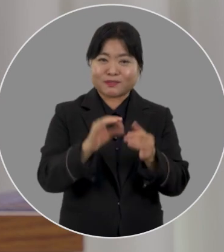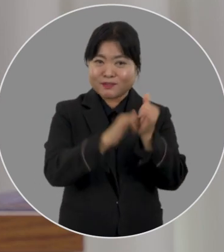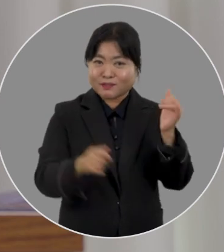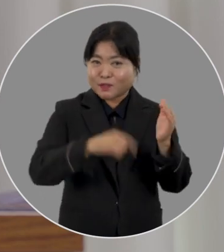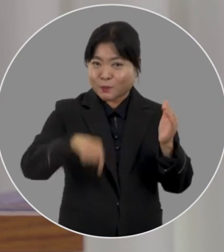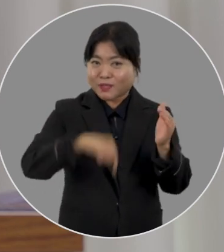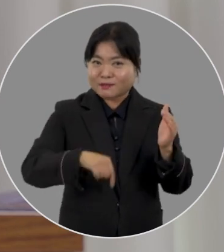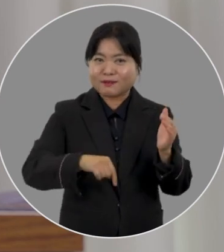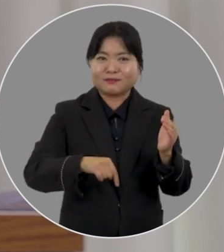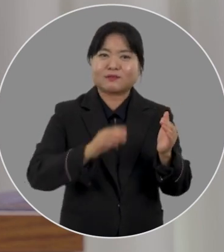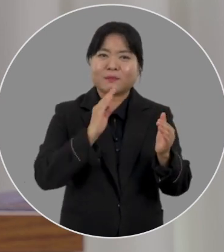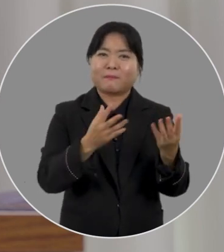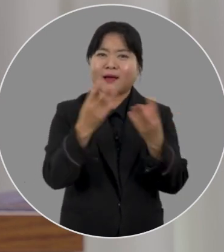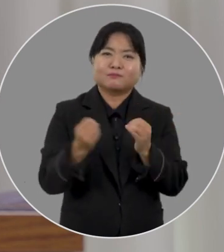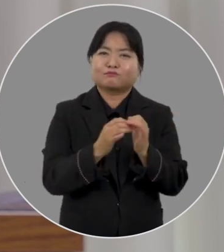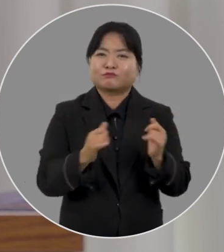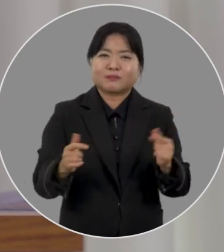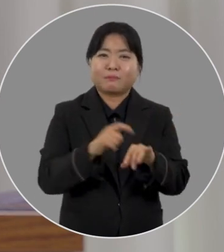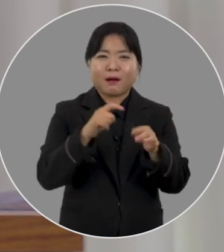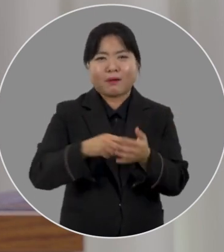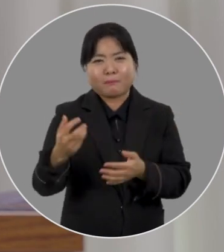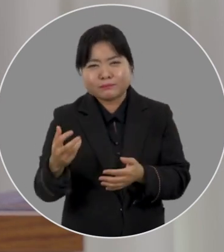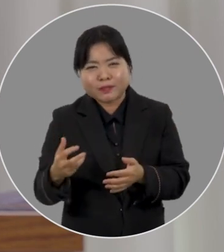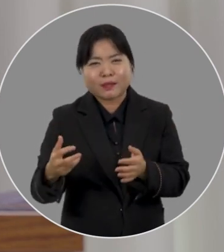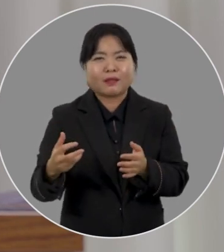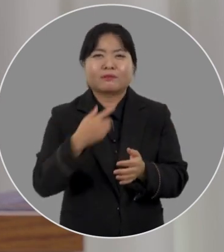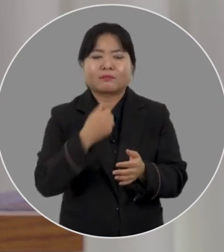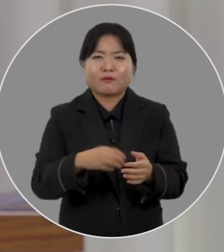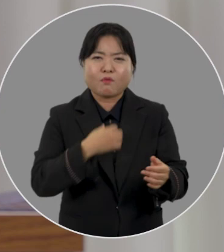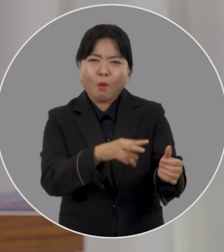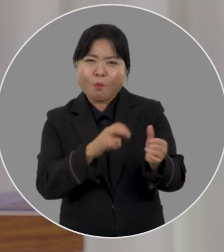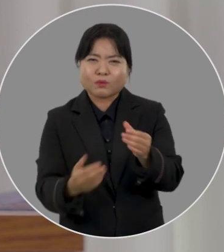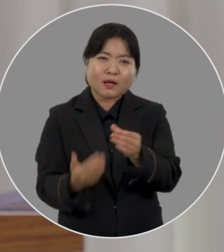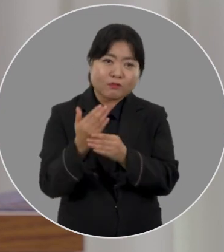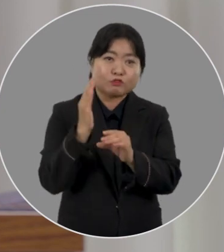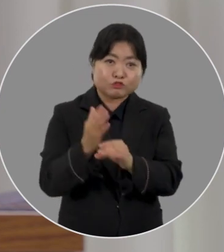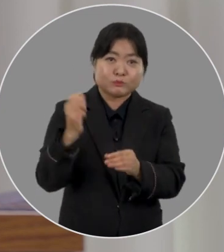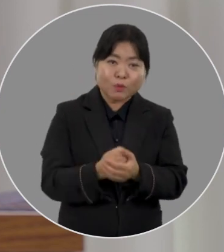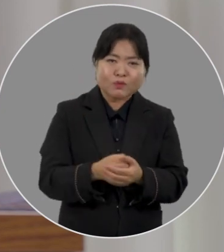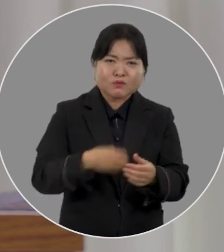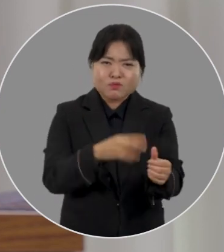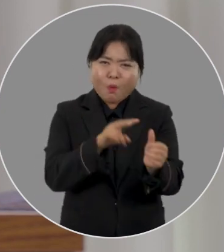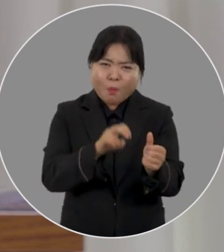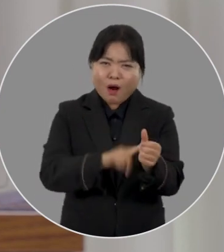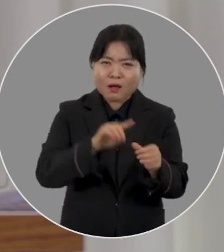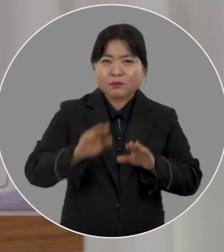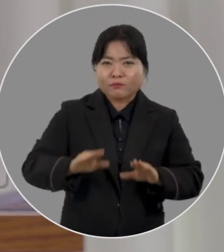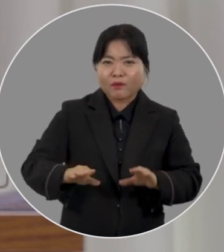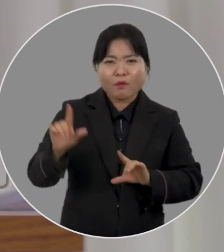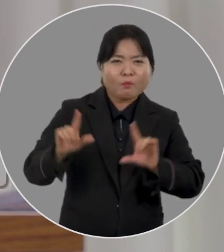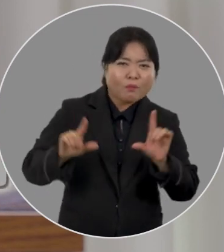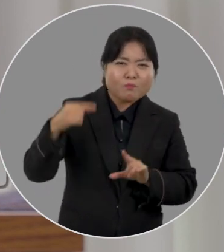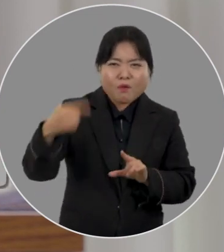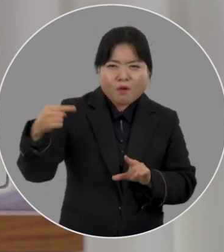역사 속에서 아주 정말 많은 사람들을 가슴 아프게 했던 그런 혐오 사건을 중심으로 또 이 혐오가 현대에서 어떤